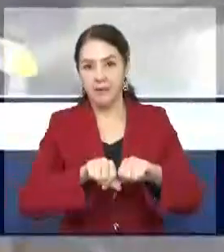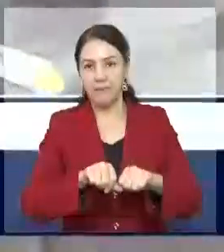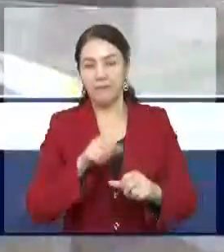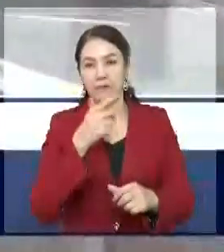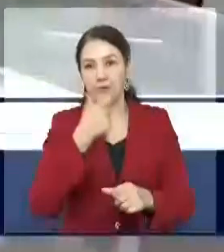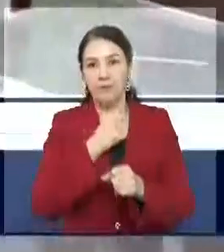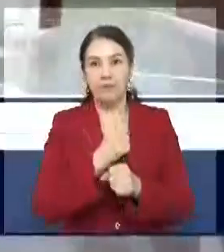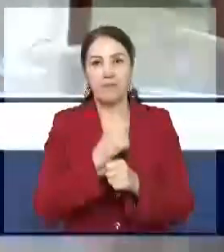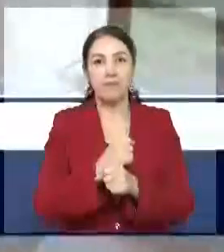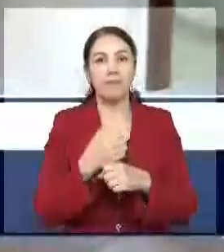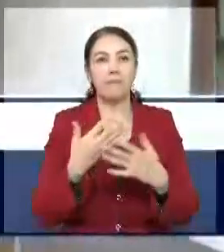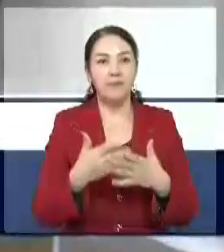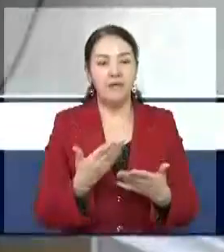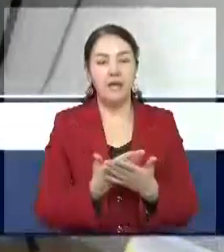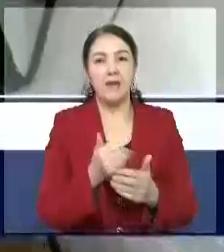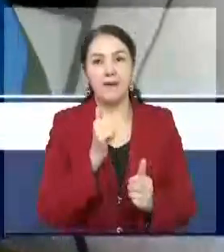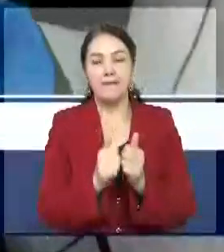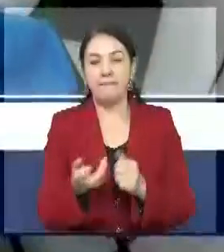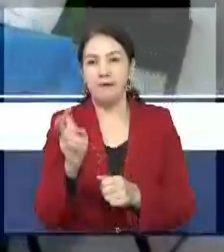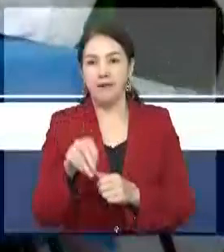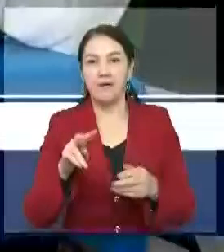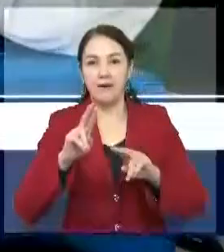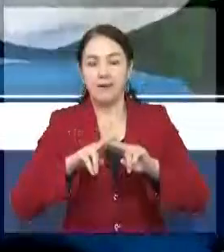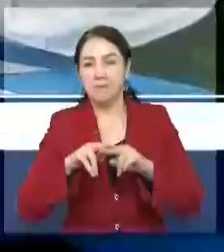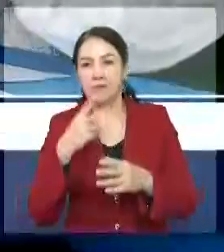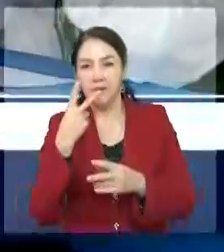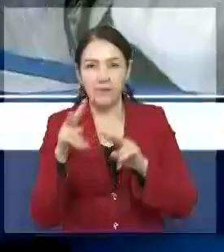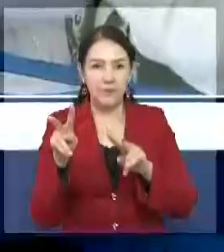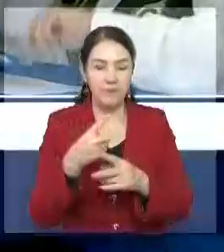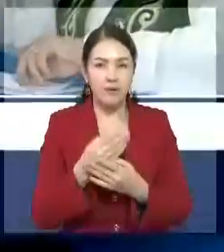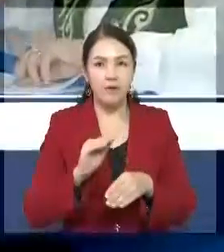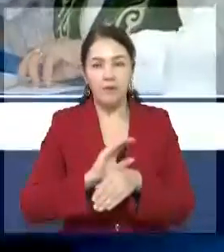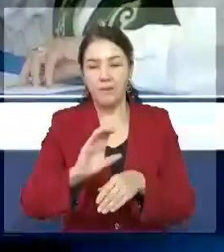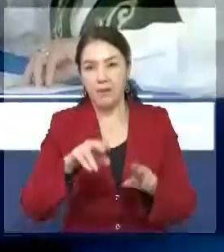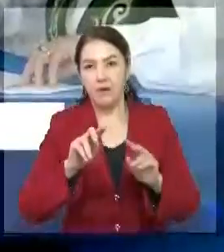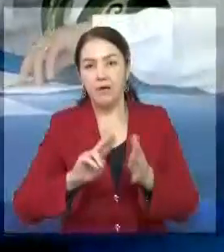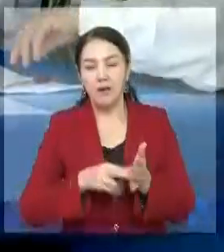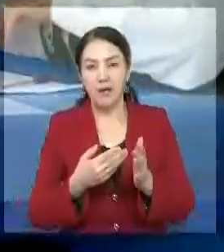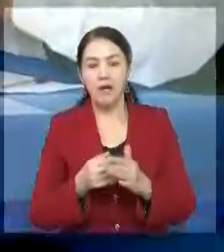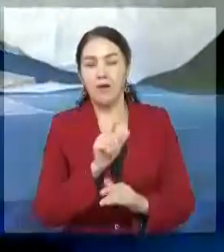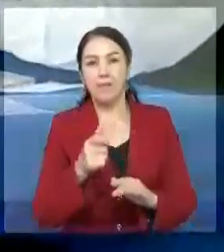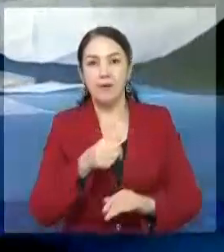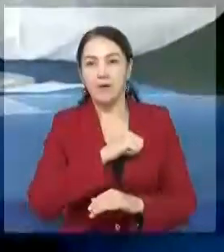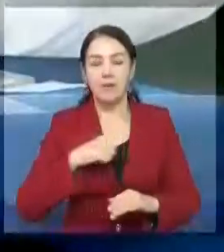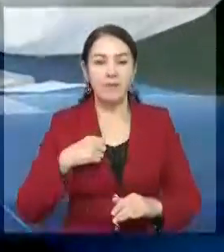жұмысын тыңғылықты жасап жатыр. Олар әрбір келушінің құжаттарын тексеріп, бюллетендерін тапсырды. Осылайша